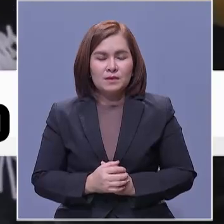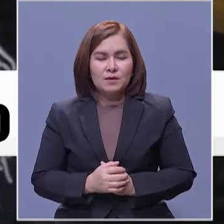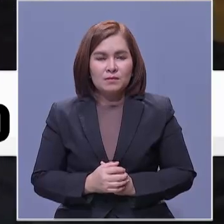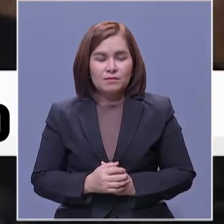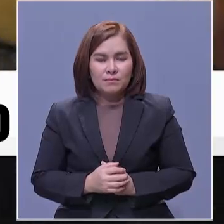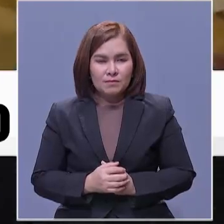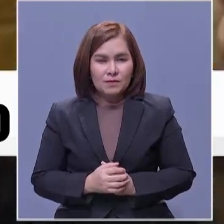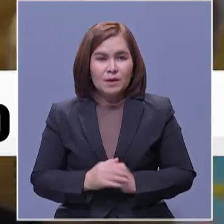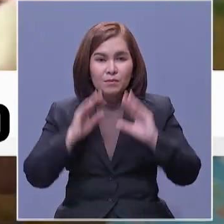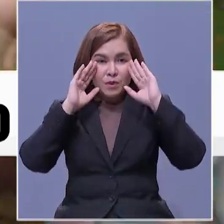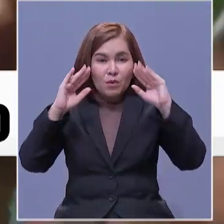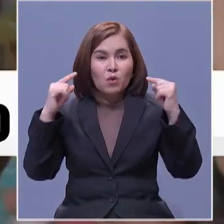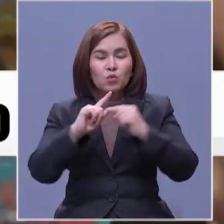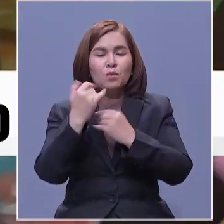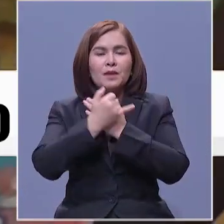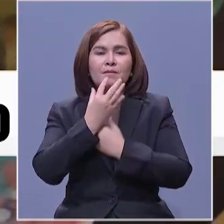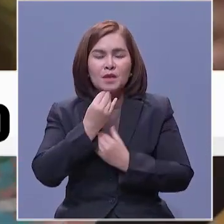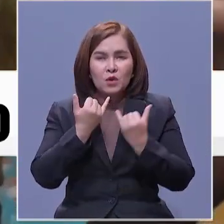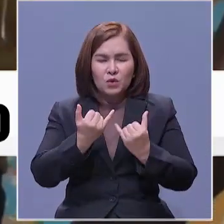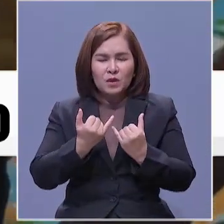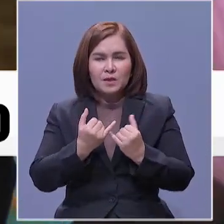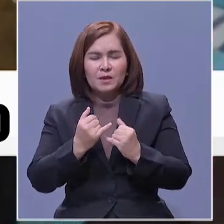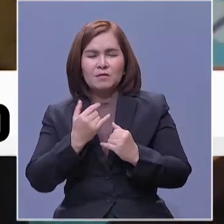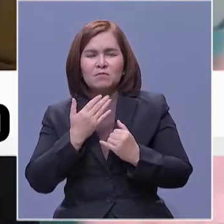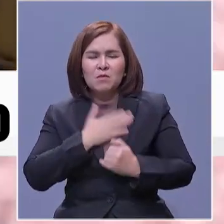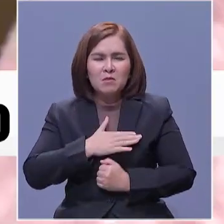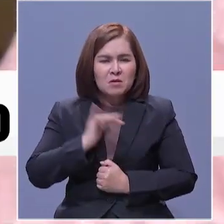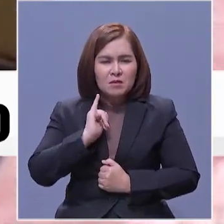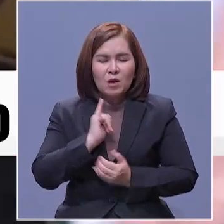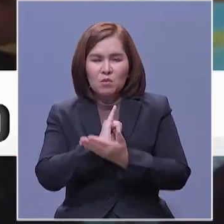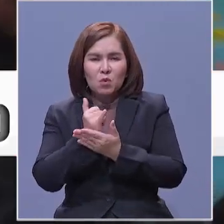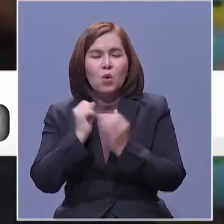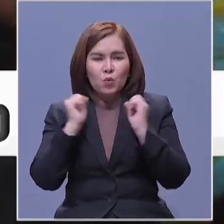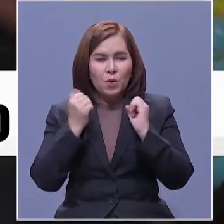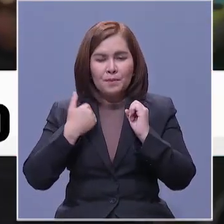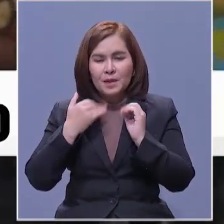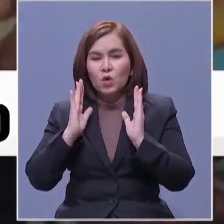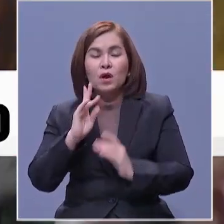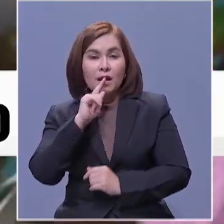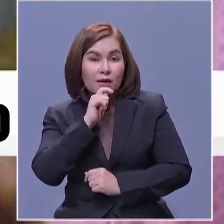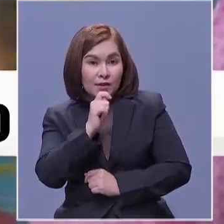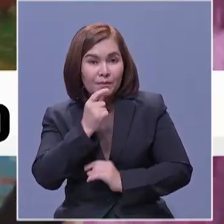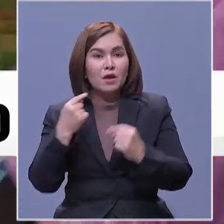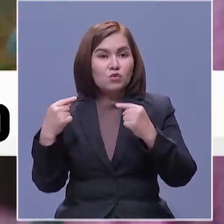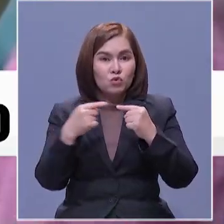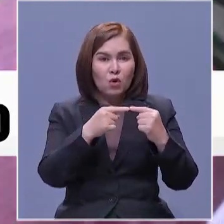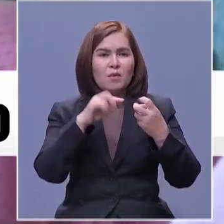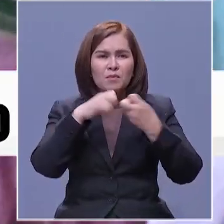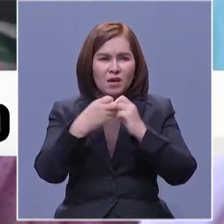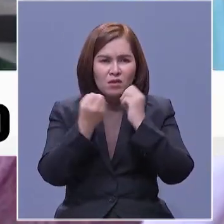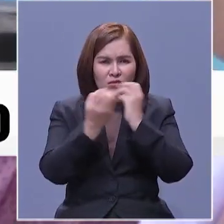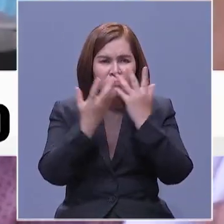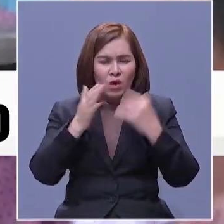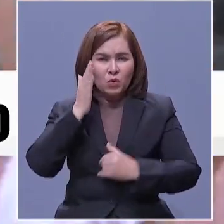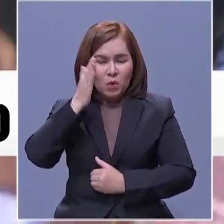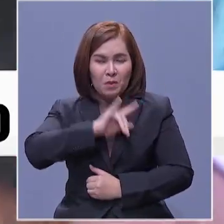มายอมรับว่ายังมีอาการหวาดผวาอยู่นะครับคราวนี้นักข่าวก็ถามคุณวิมานว่าแล้วพอมันเกิดเหตุแบบนี้